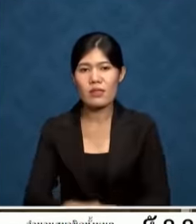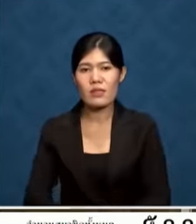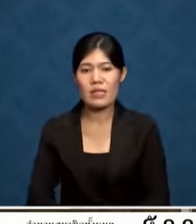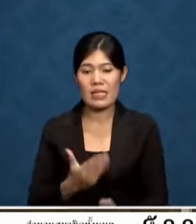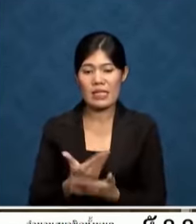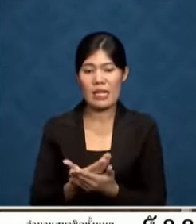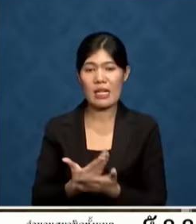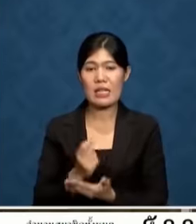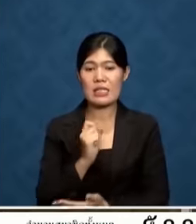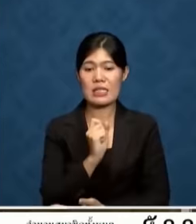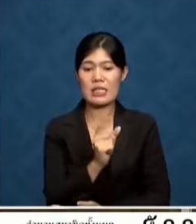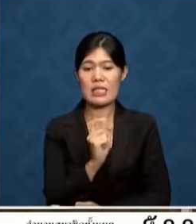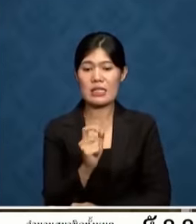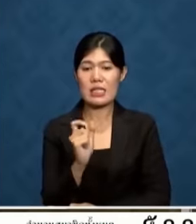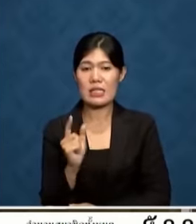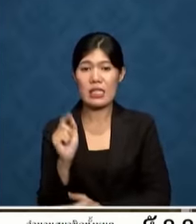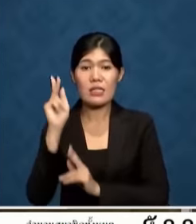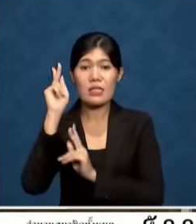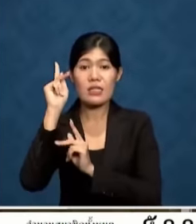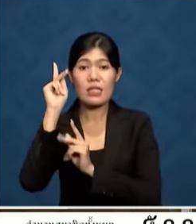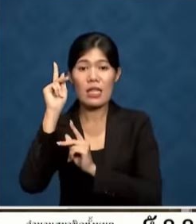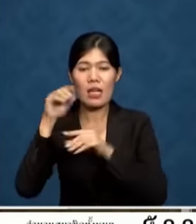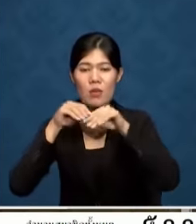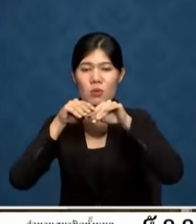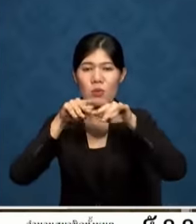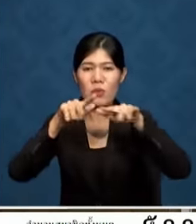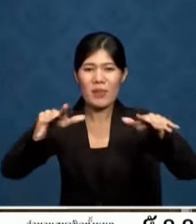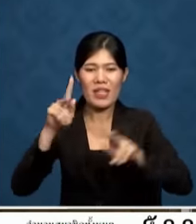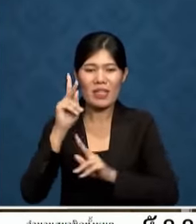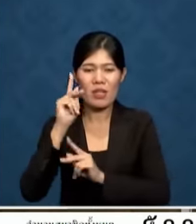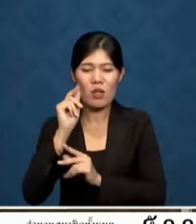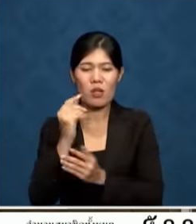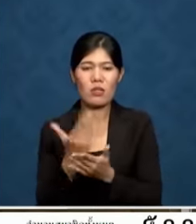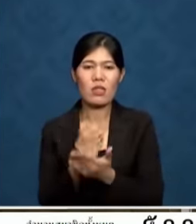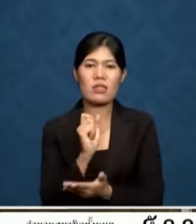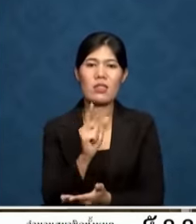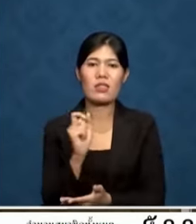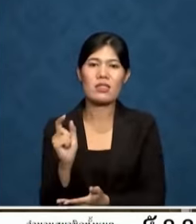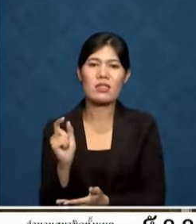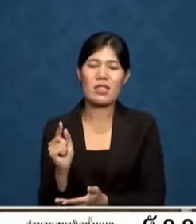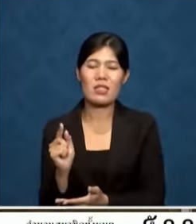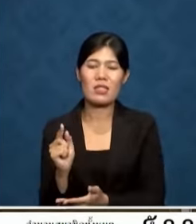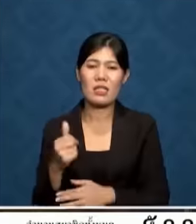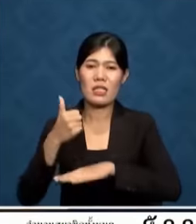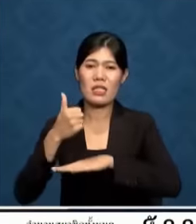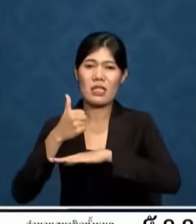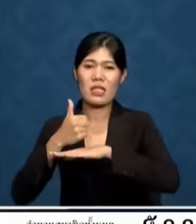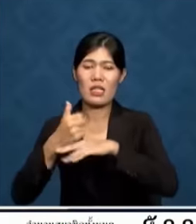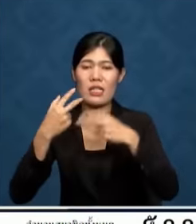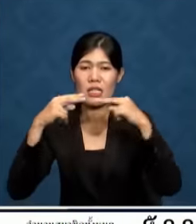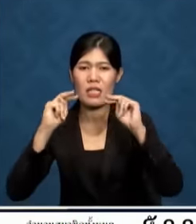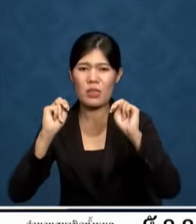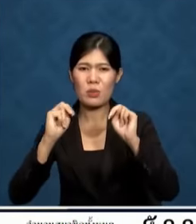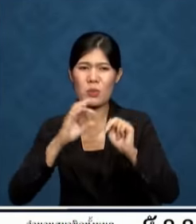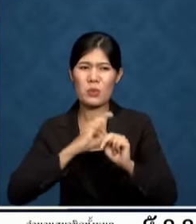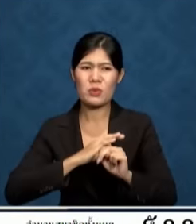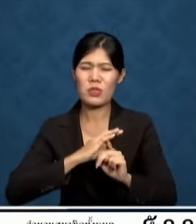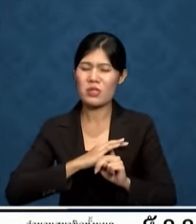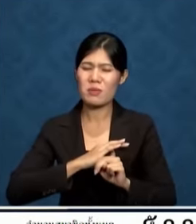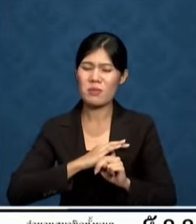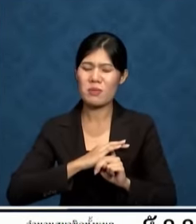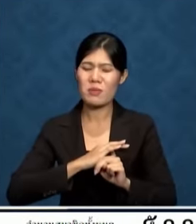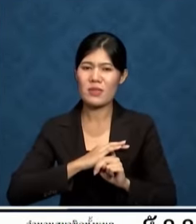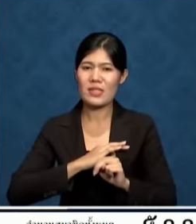โพท่านนายกคงรู้สึกมันแสลงผมเองก็ไม่ได้แปลว่าจะต้องเชื่อโพลใดโพลหนึ่ง